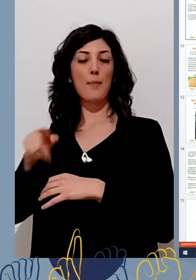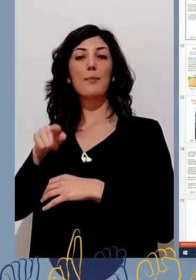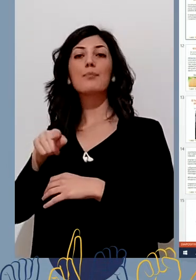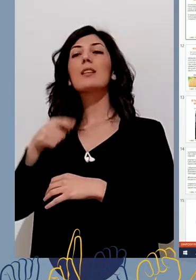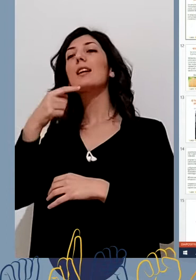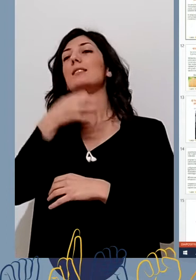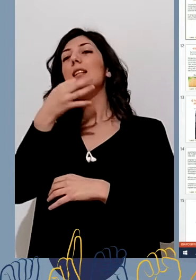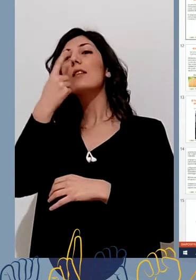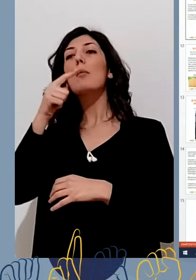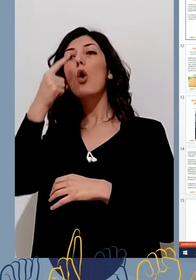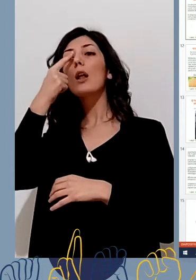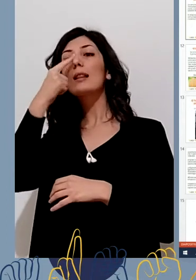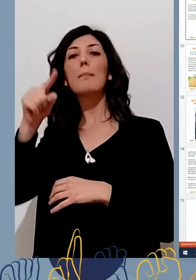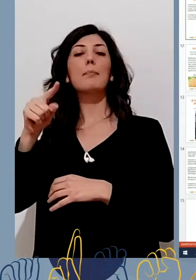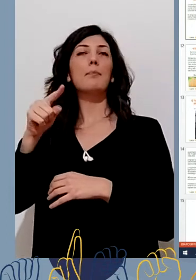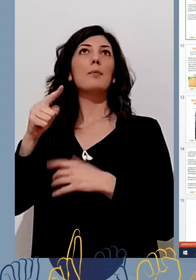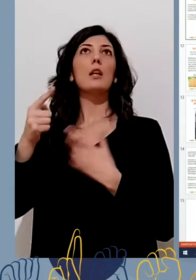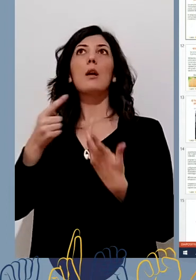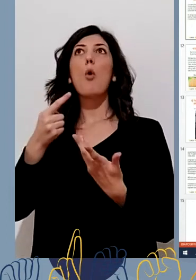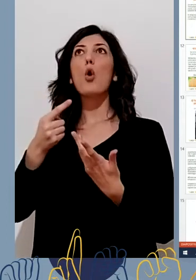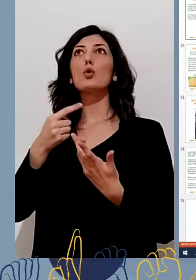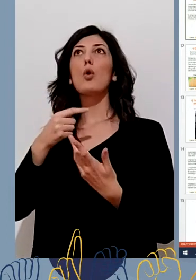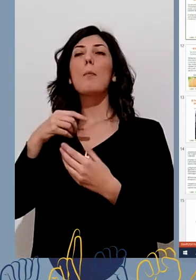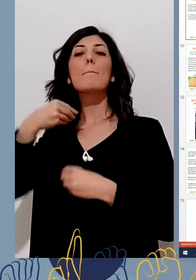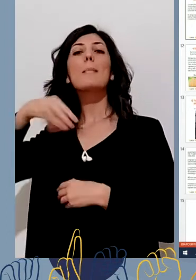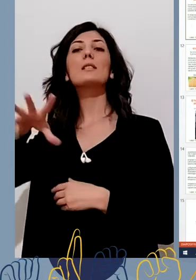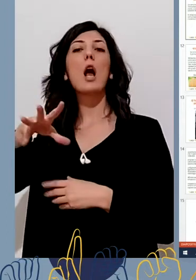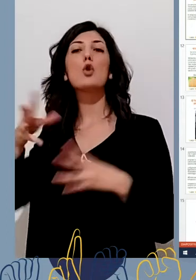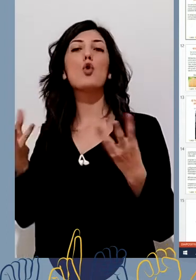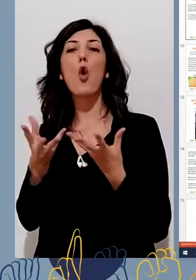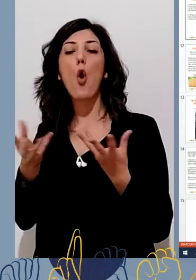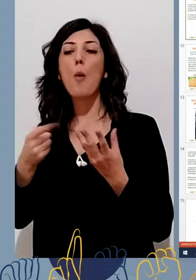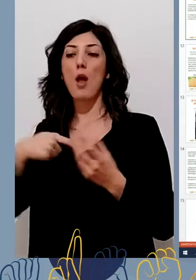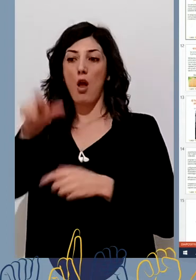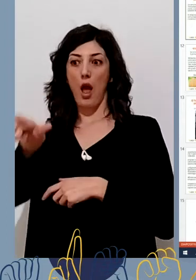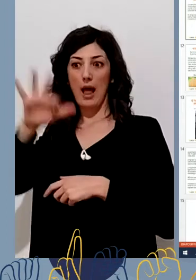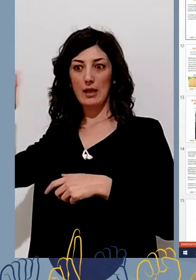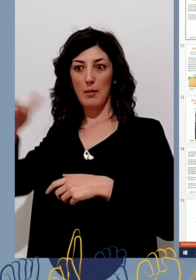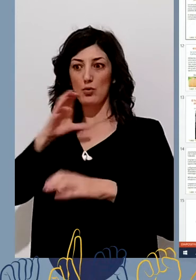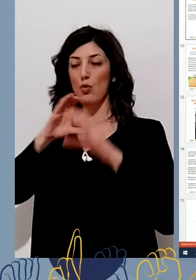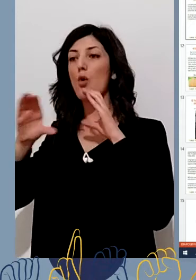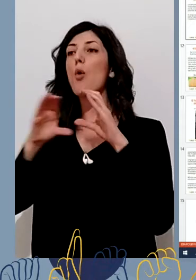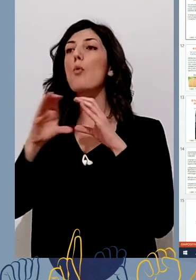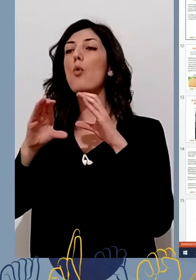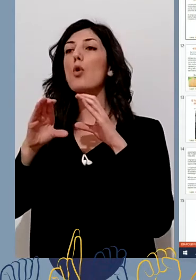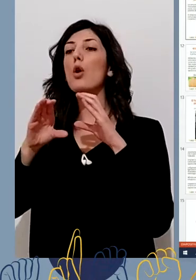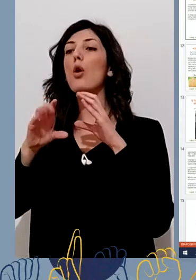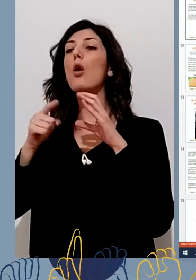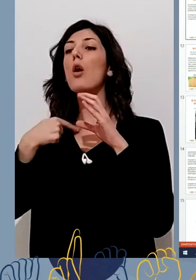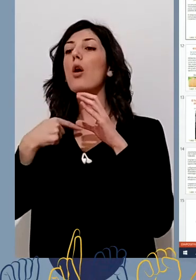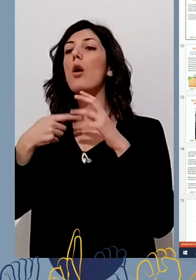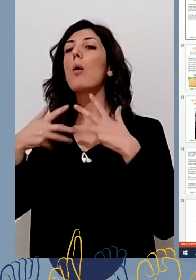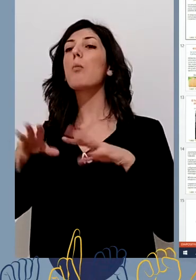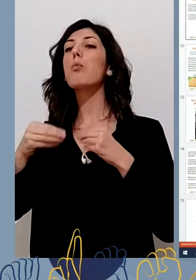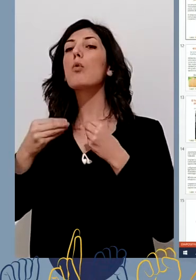quel messaggio. Quando entro in comunicazione con un'altra persona, vado a definire quella che sarà la